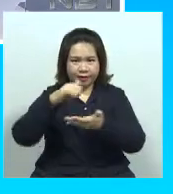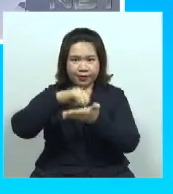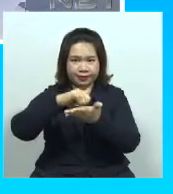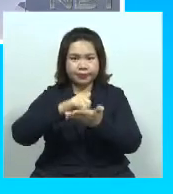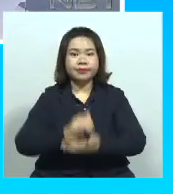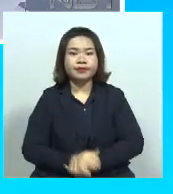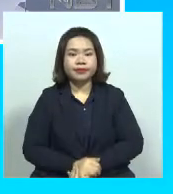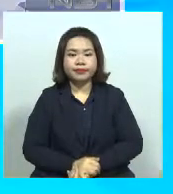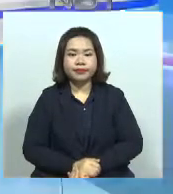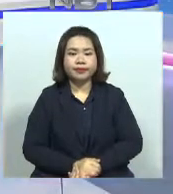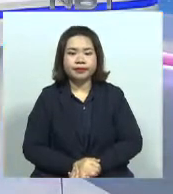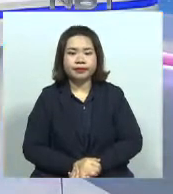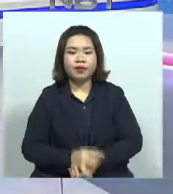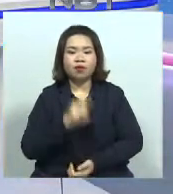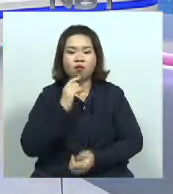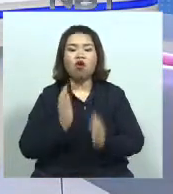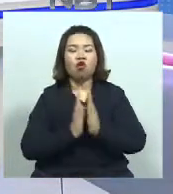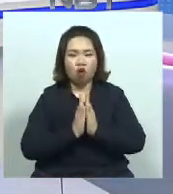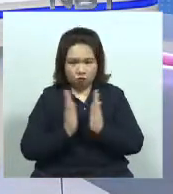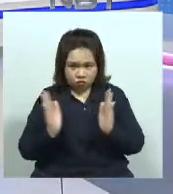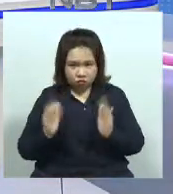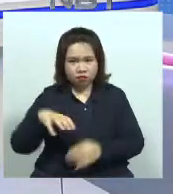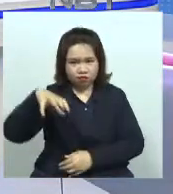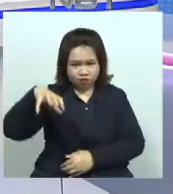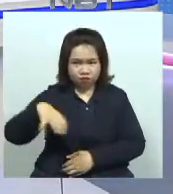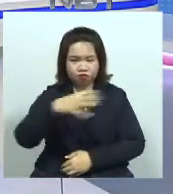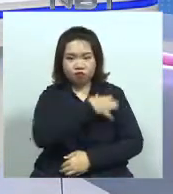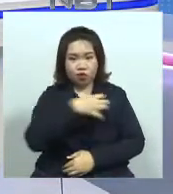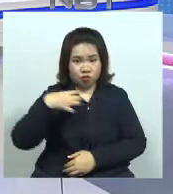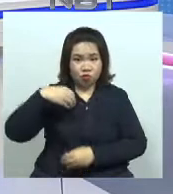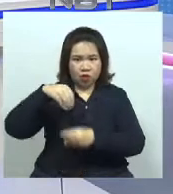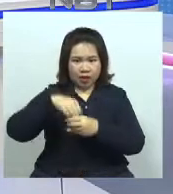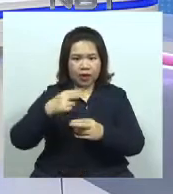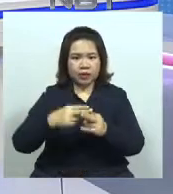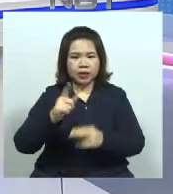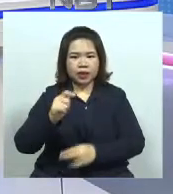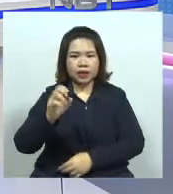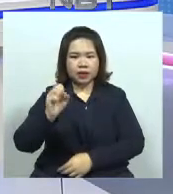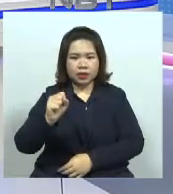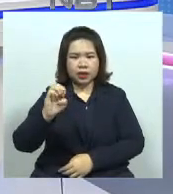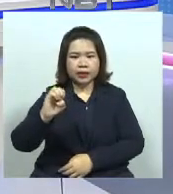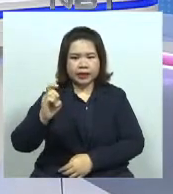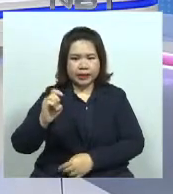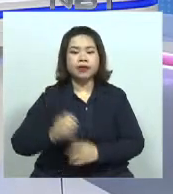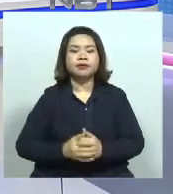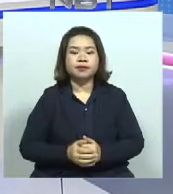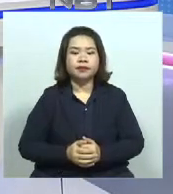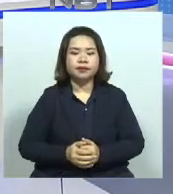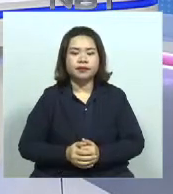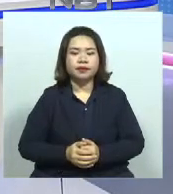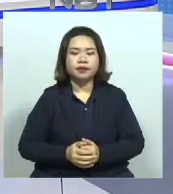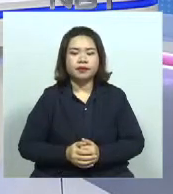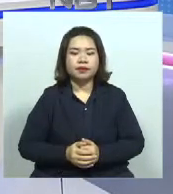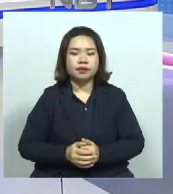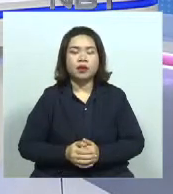ณค่ะ ค่ะขอบคุณท่านกงสุลใหญ่ณเมืองฮ่องกงคุณอาศิม้ามณีนะคะที่